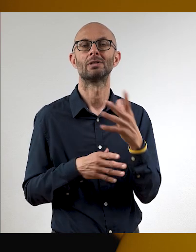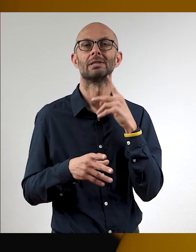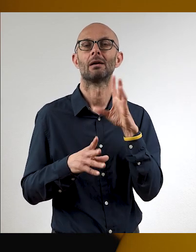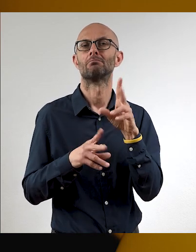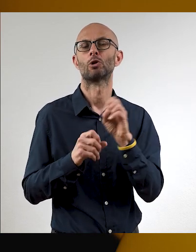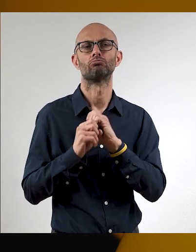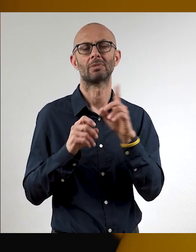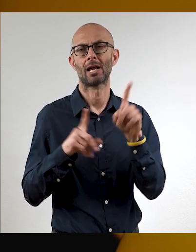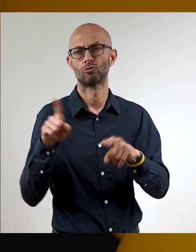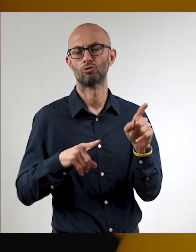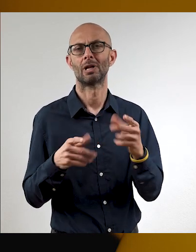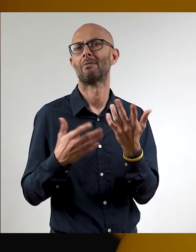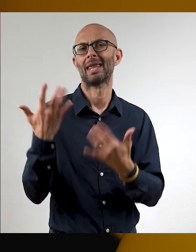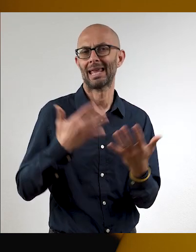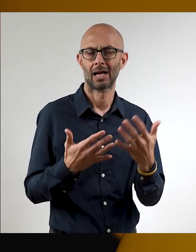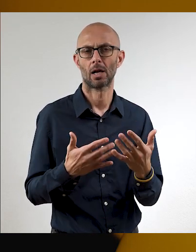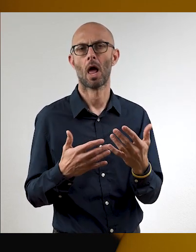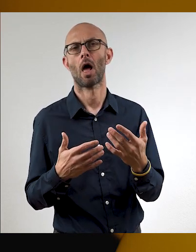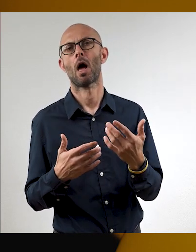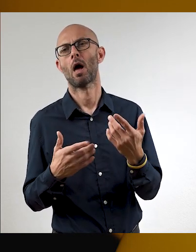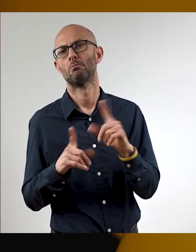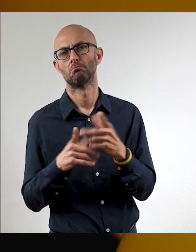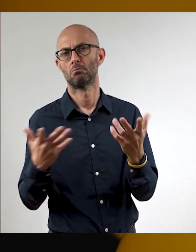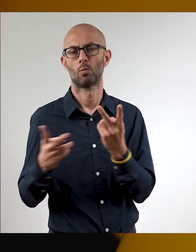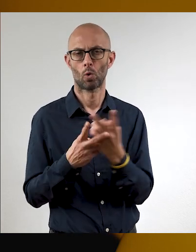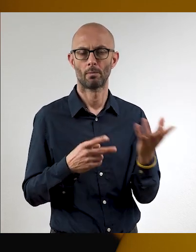kreativne medije, lahko igro zopet, ne.